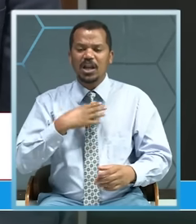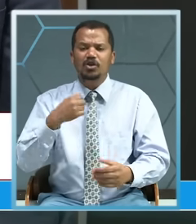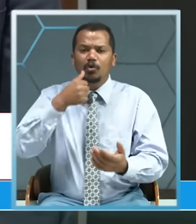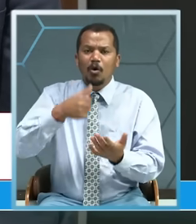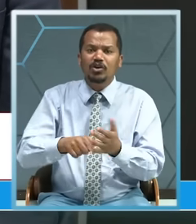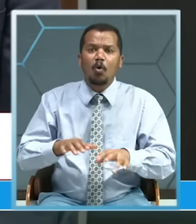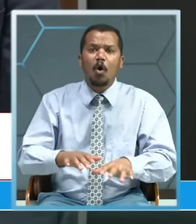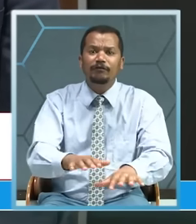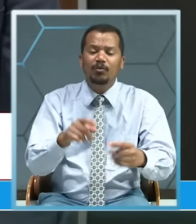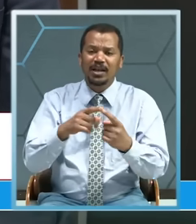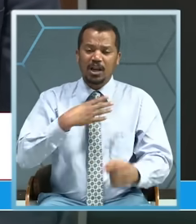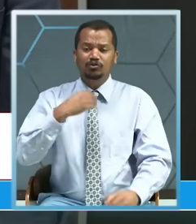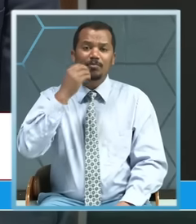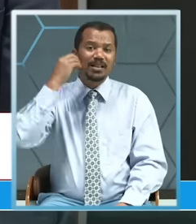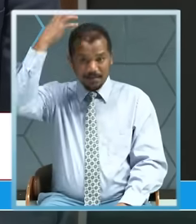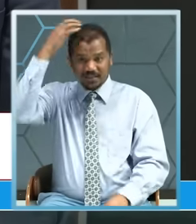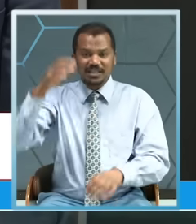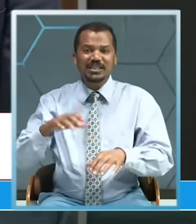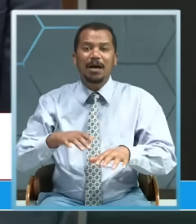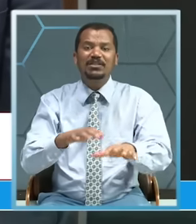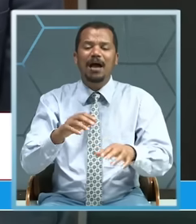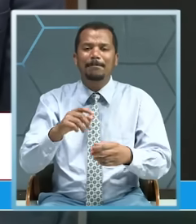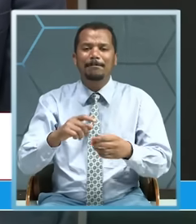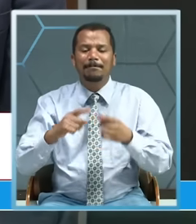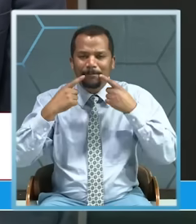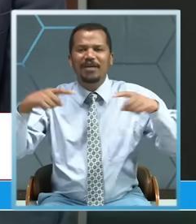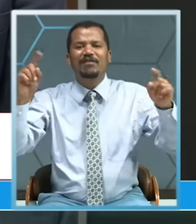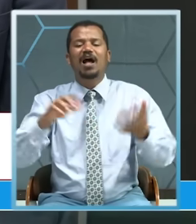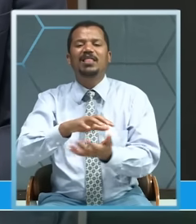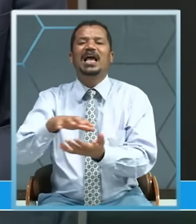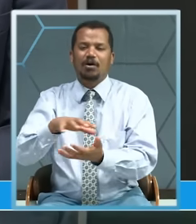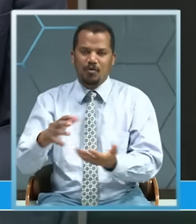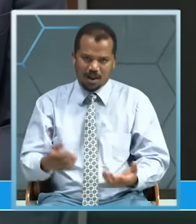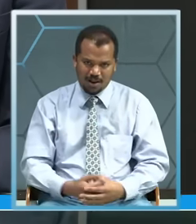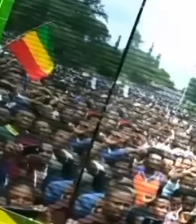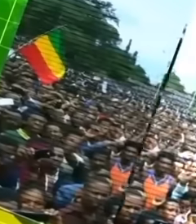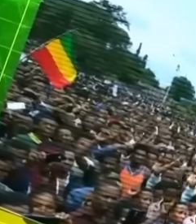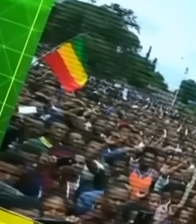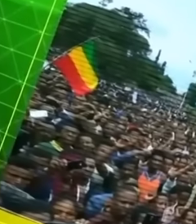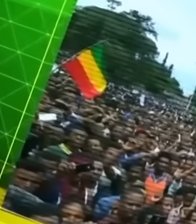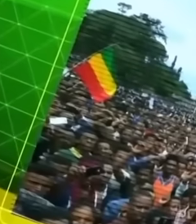ሰራተኞች የነጭ ፖስታ ጎርፍ ወደ ነጩ ቤተ መንግስት ዘመቻን በይፋ ተቀላቅሏል ብለዋል።